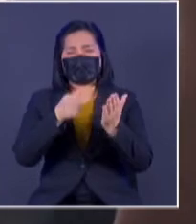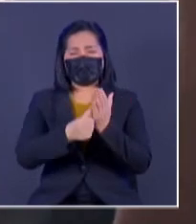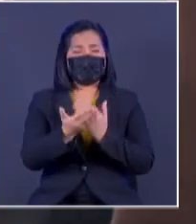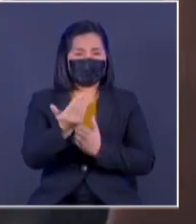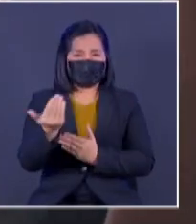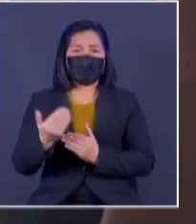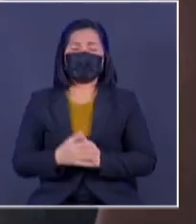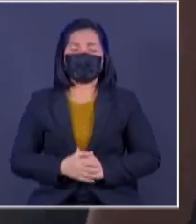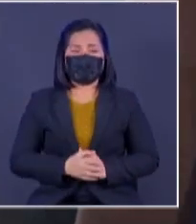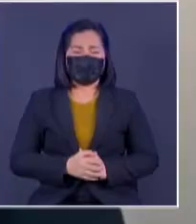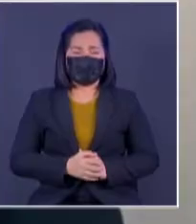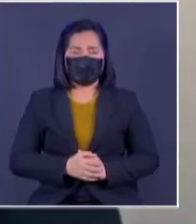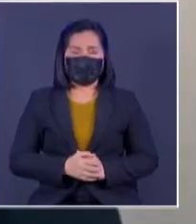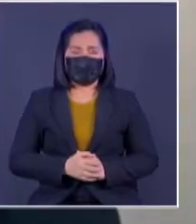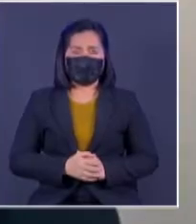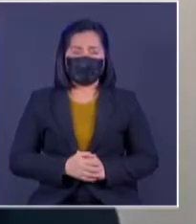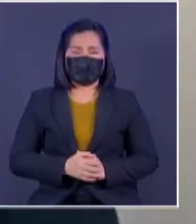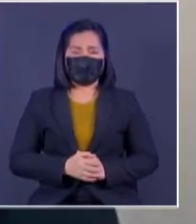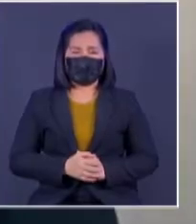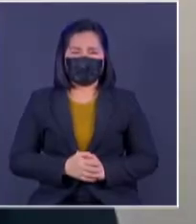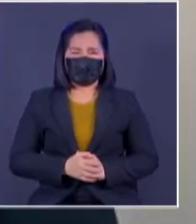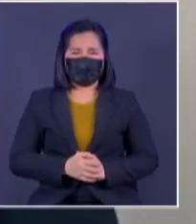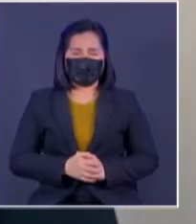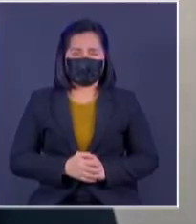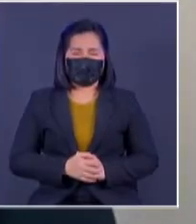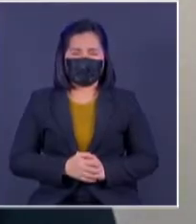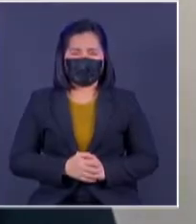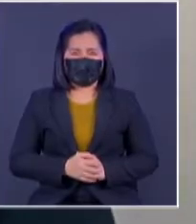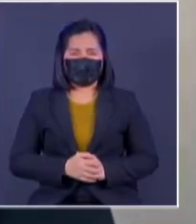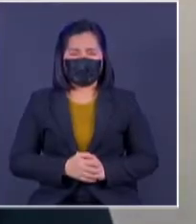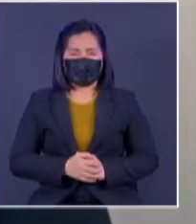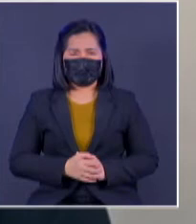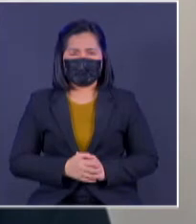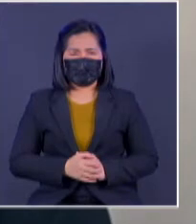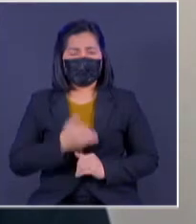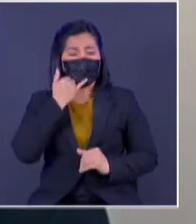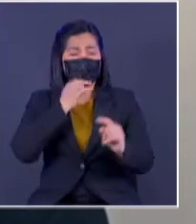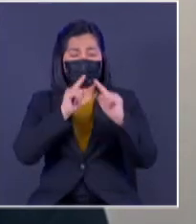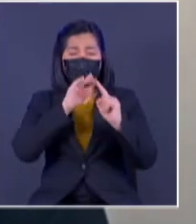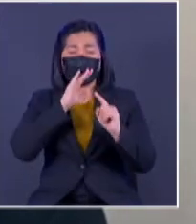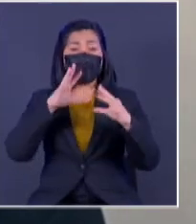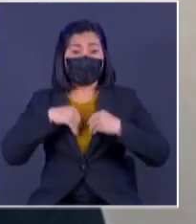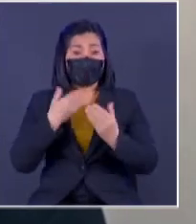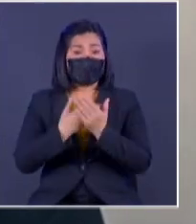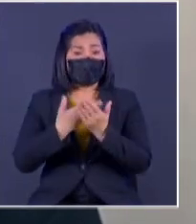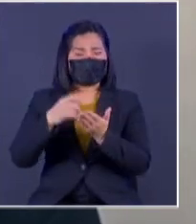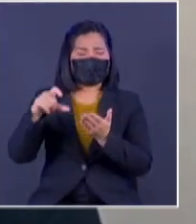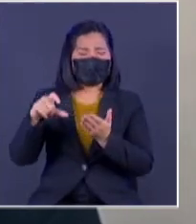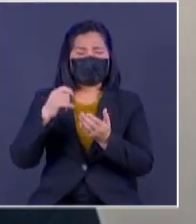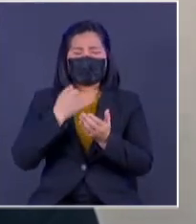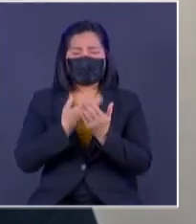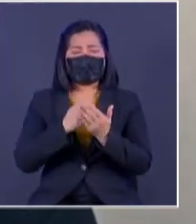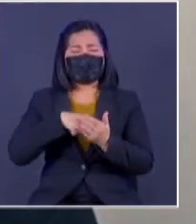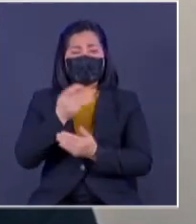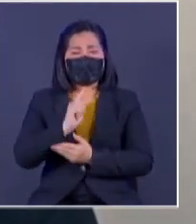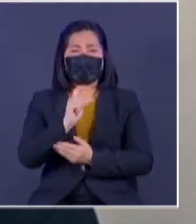สินนะครับ โทรไปคุยแล้วเขาบอกเขายอมจ่ายเขาทำไงเขาโอนเข้ายังไง เขาก็โอนตามหน้าแอปครับส่วนใหญ่เขาบังคับให้โ